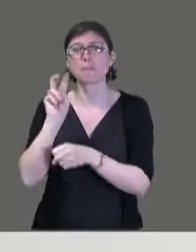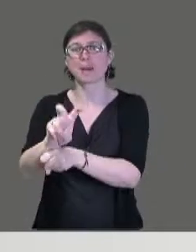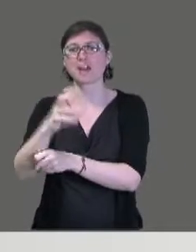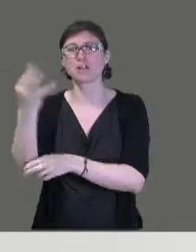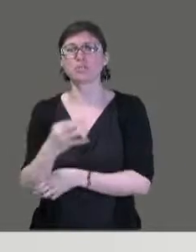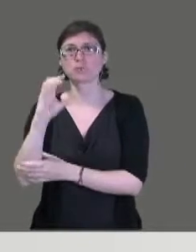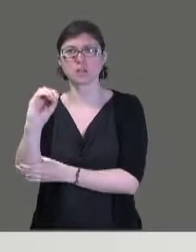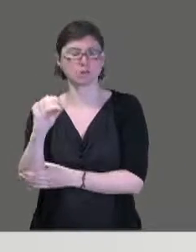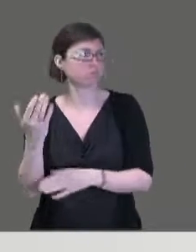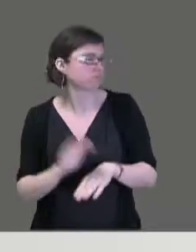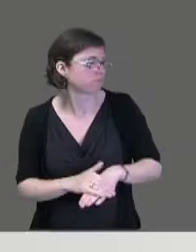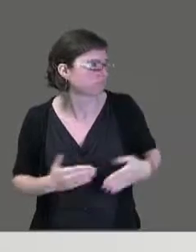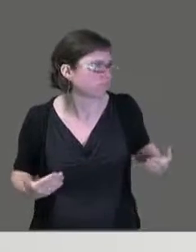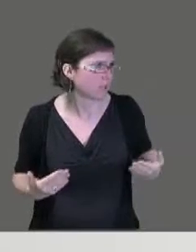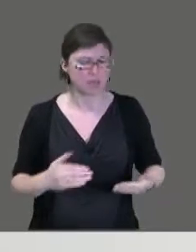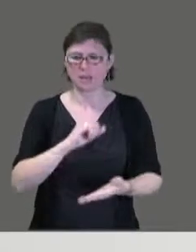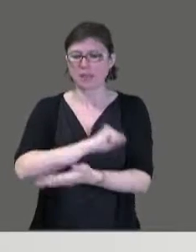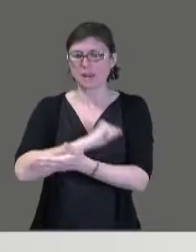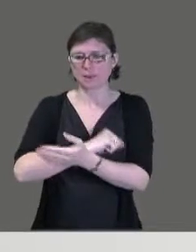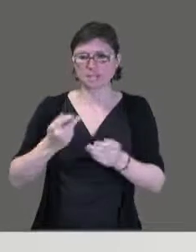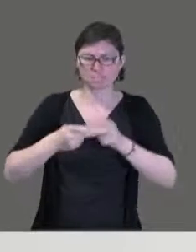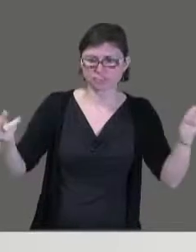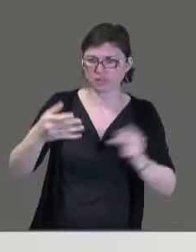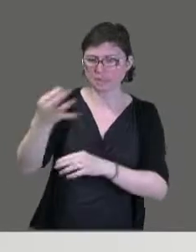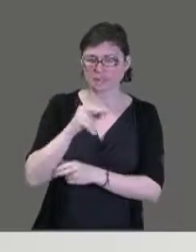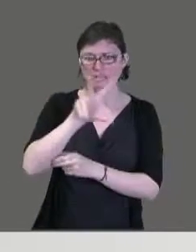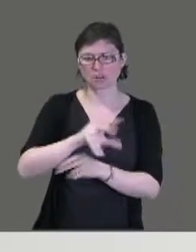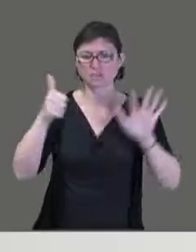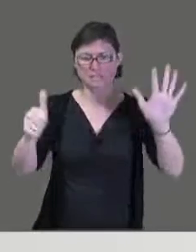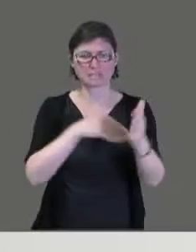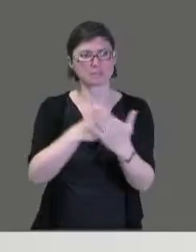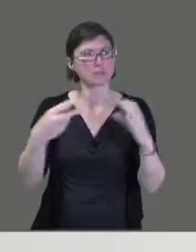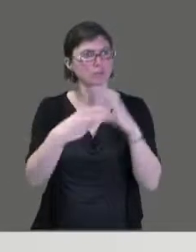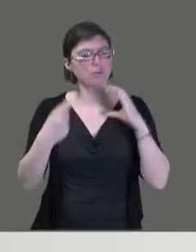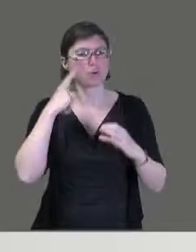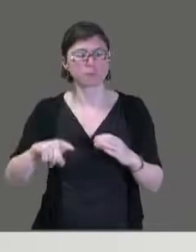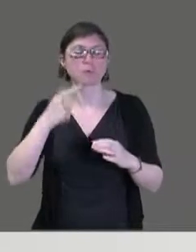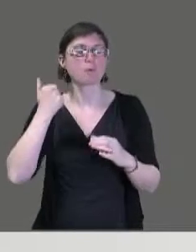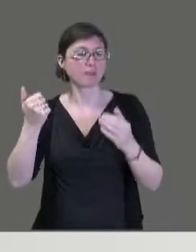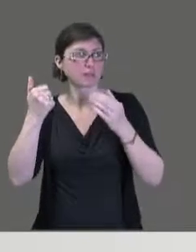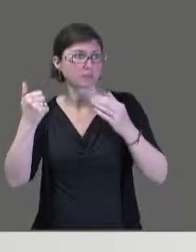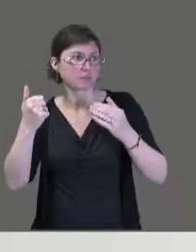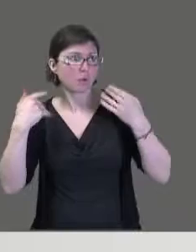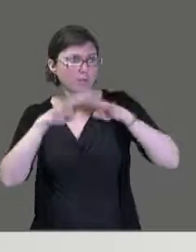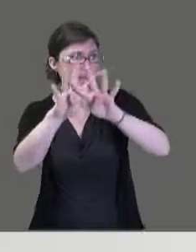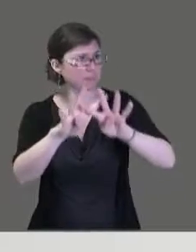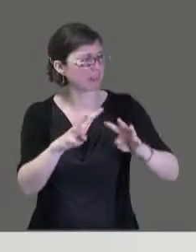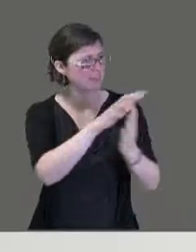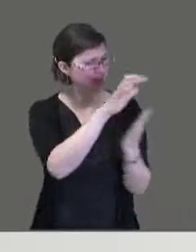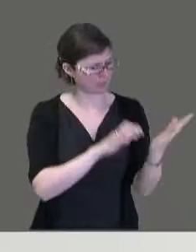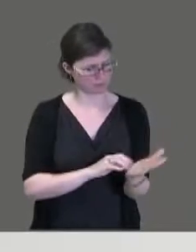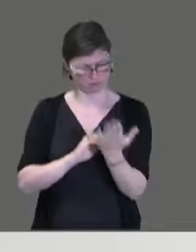fait l'écho d'un plan à 36 millions d'euros pour l'artisanat en Auvergne-Rhône-Alpes, très concrètement, ce que l'on a sous les yeux,